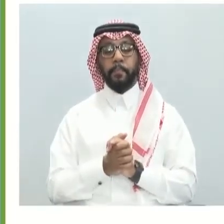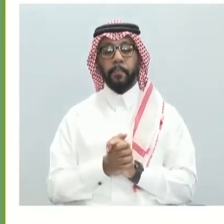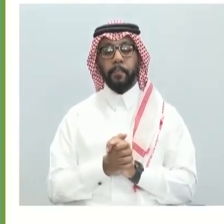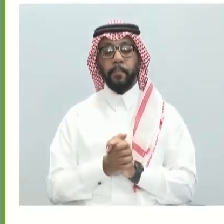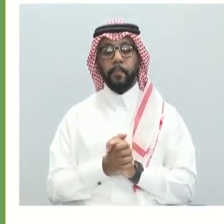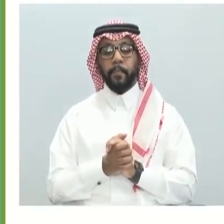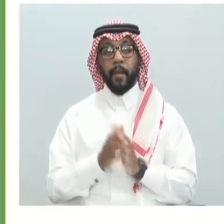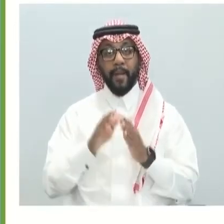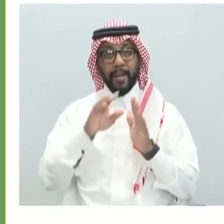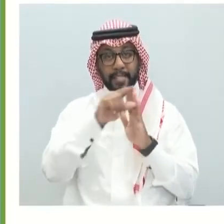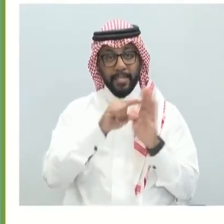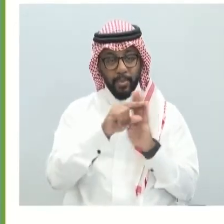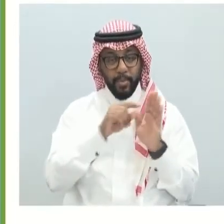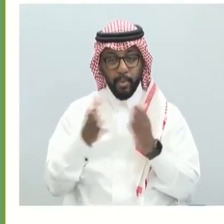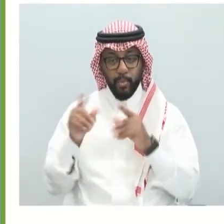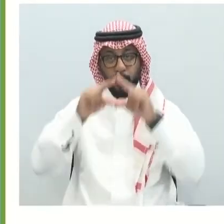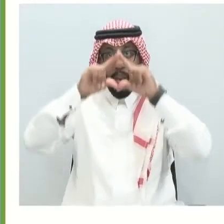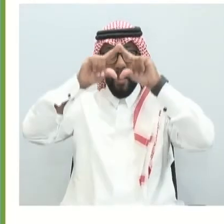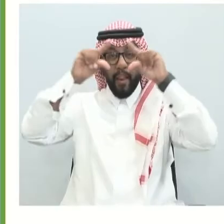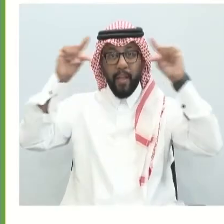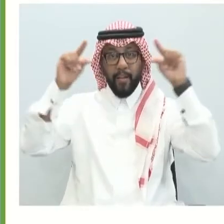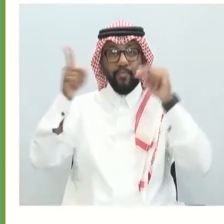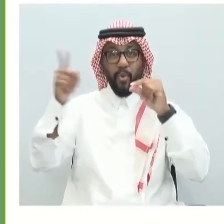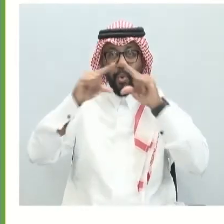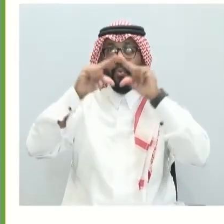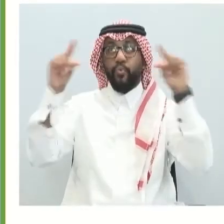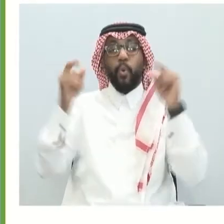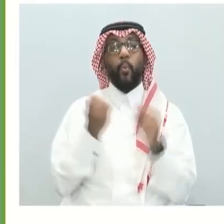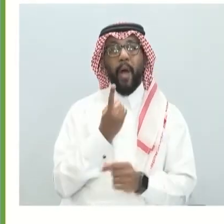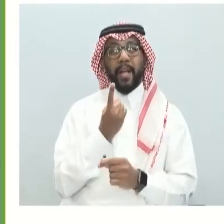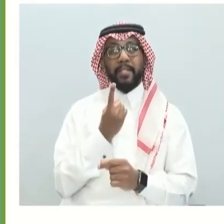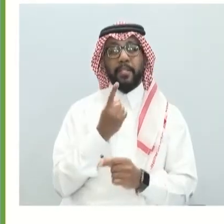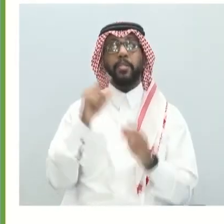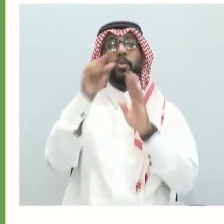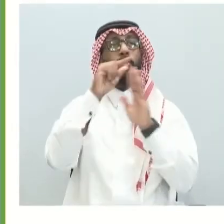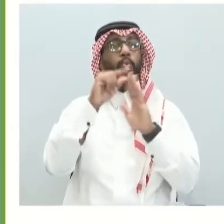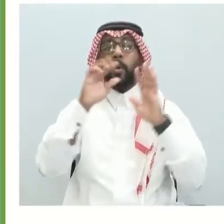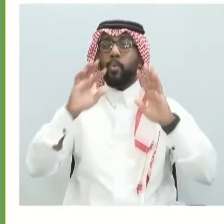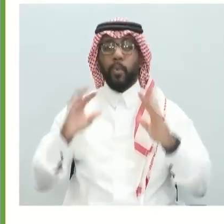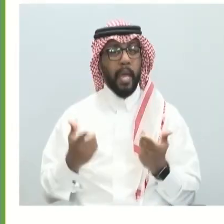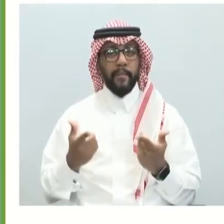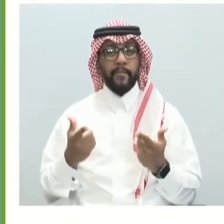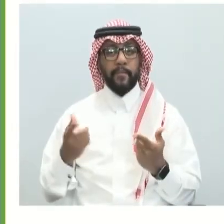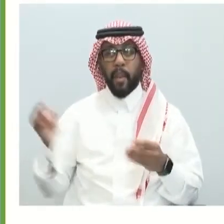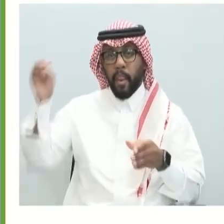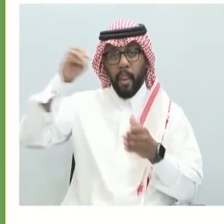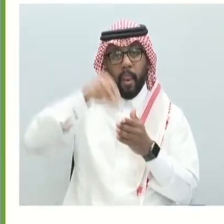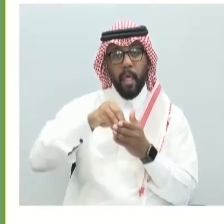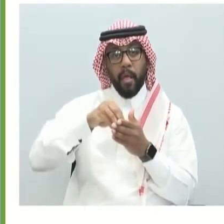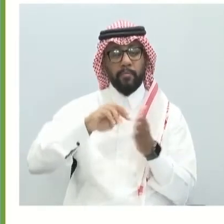بامكانك ان تستطلعها مره اخرى ثم تدون سؤالا مناسبا